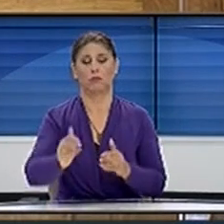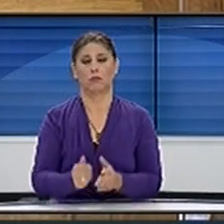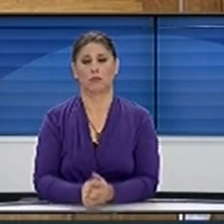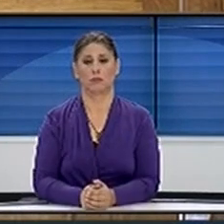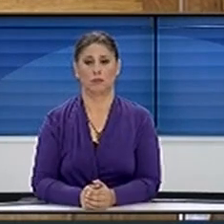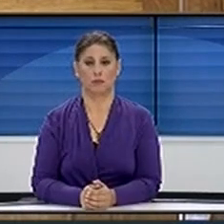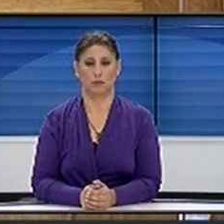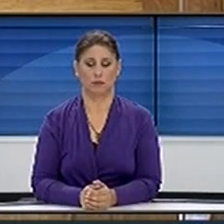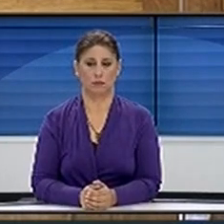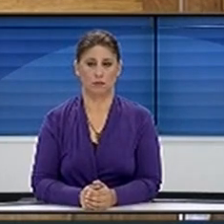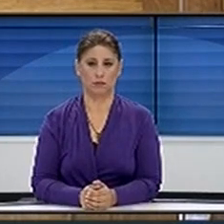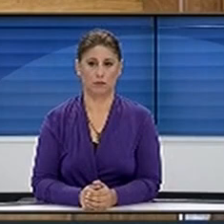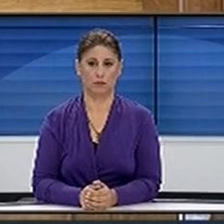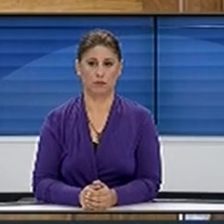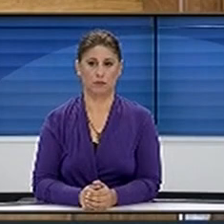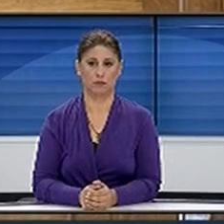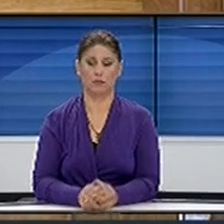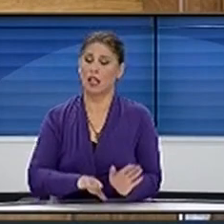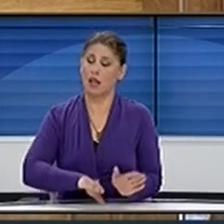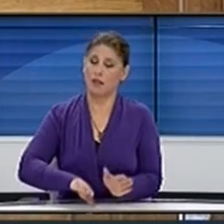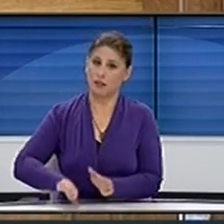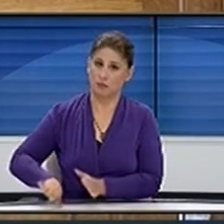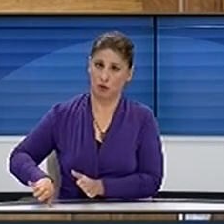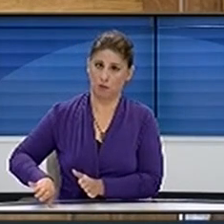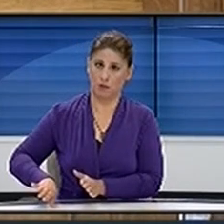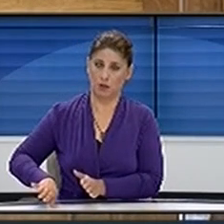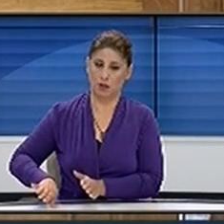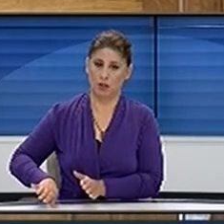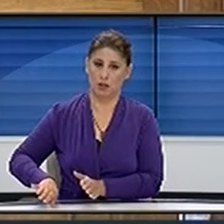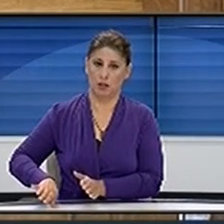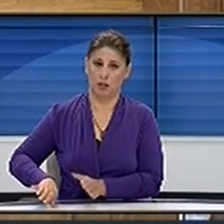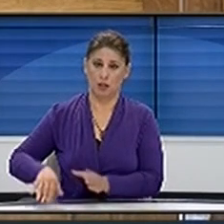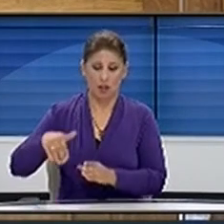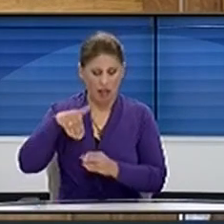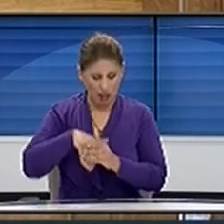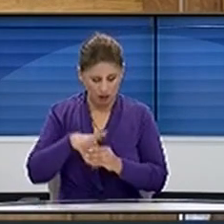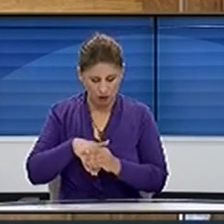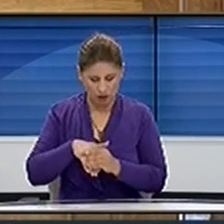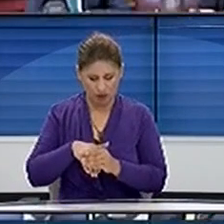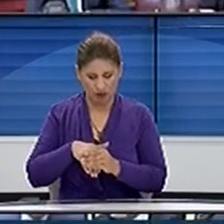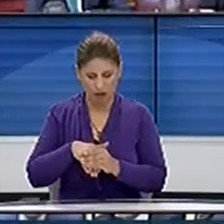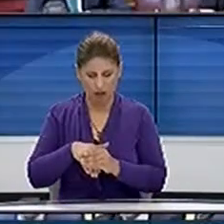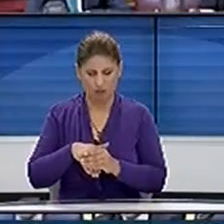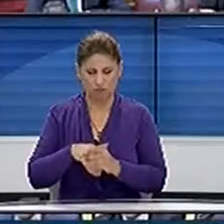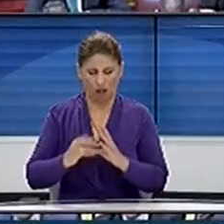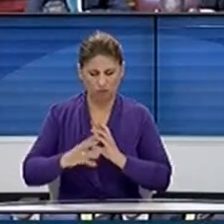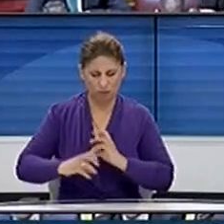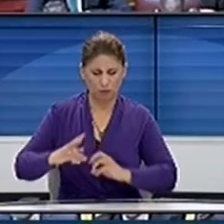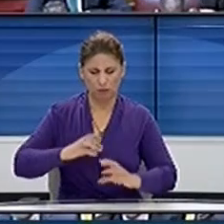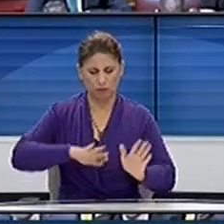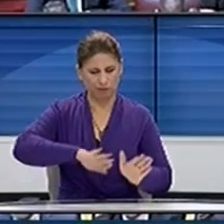μπροστά μας. Και αφήσαμε πίσω μας την εσωστρέφεια. Μπήκαμε ξανά με